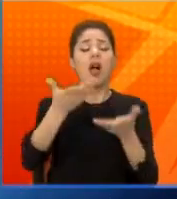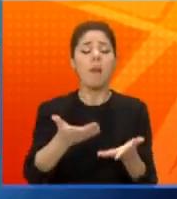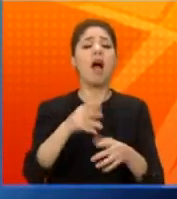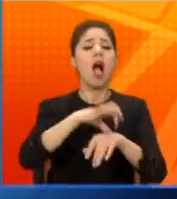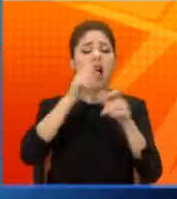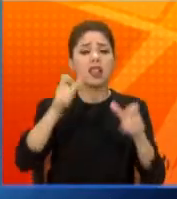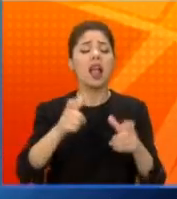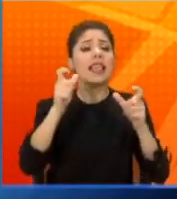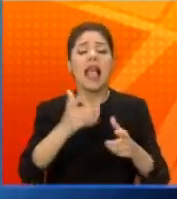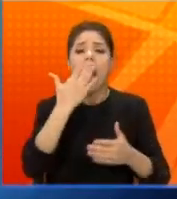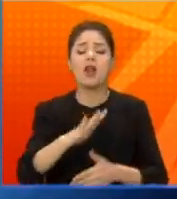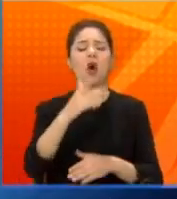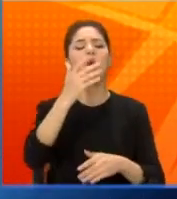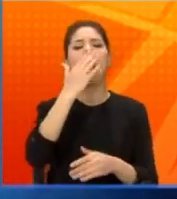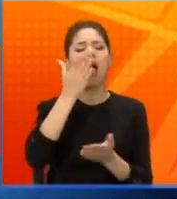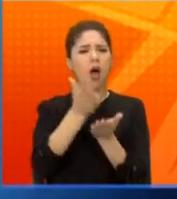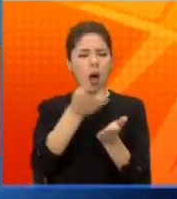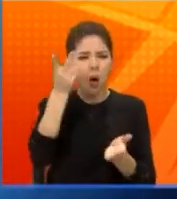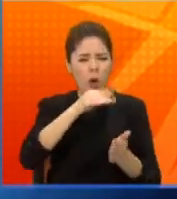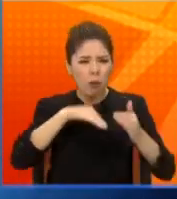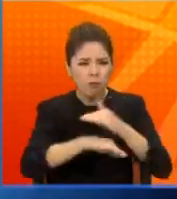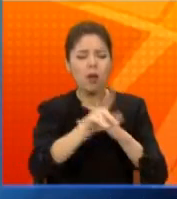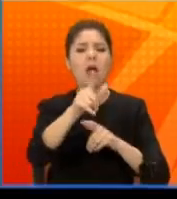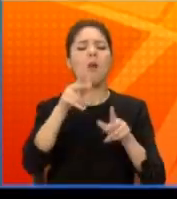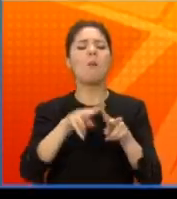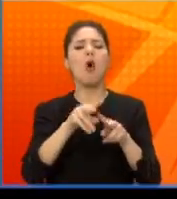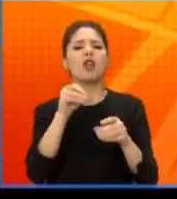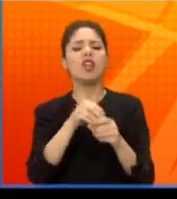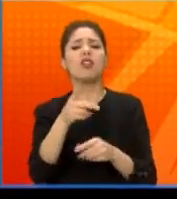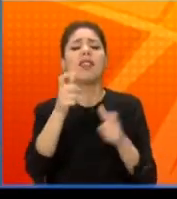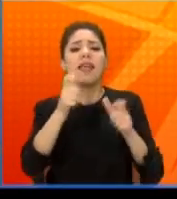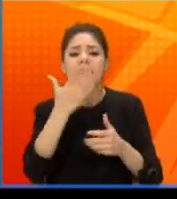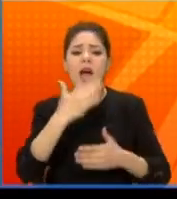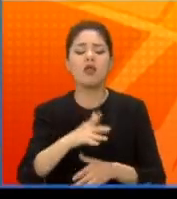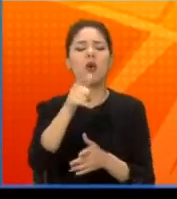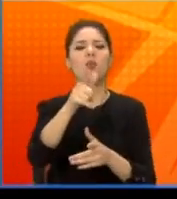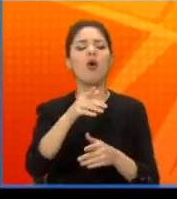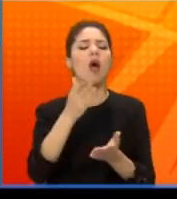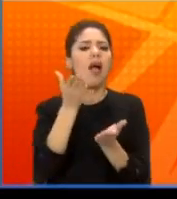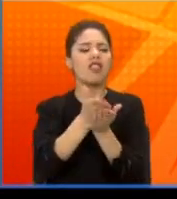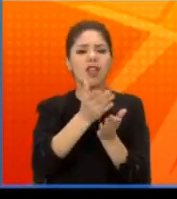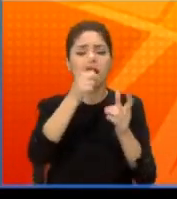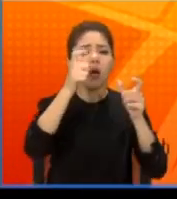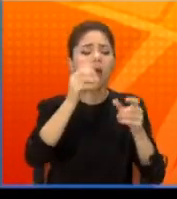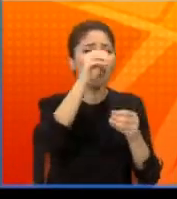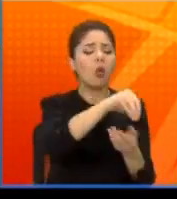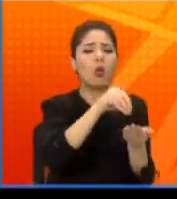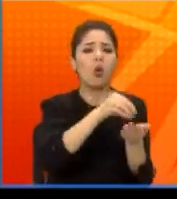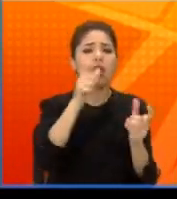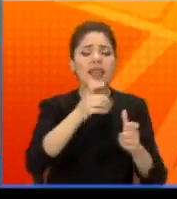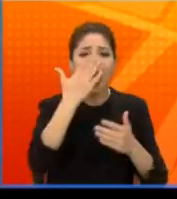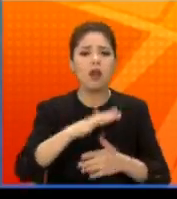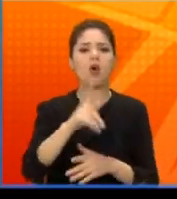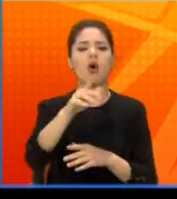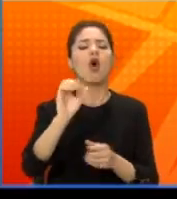yok. Morglarda tıklım tıklım dolu. New York'ta cesetleri muhafaza edecek yer bulamayan bir hastane, soğuk hava